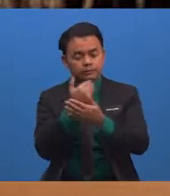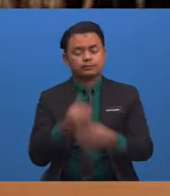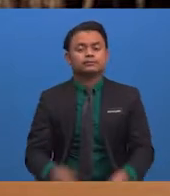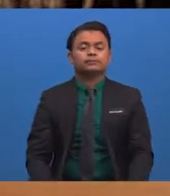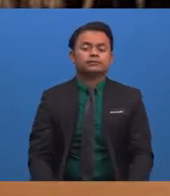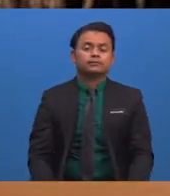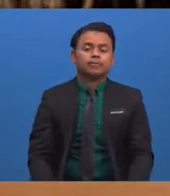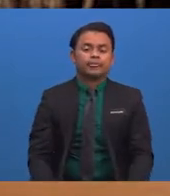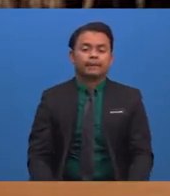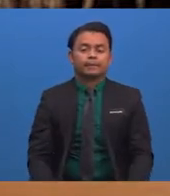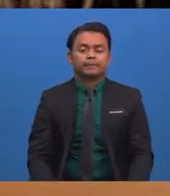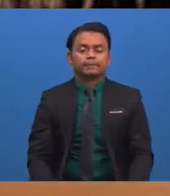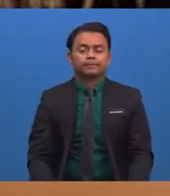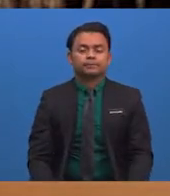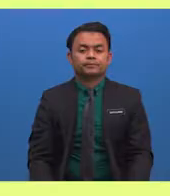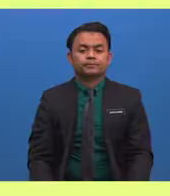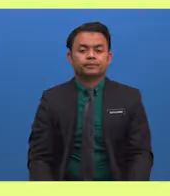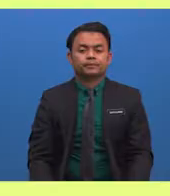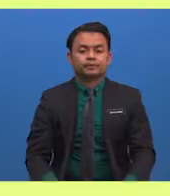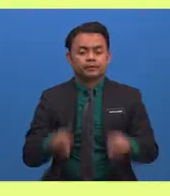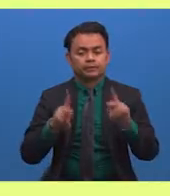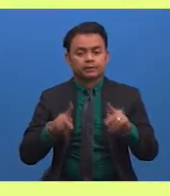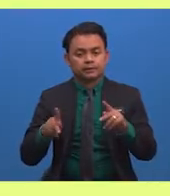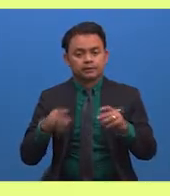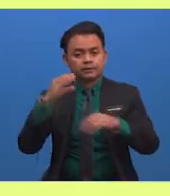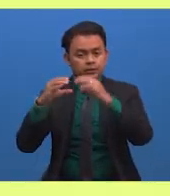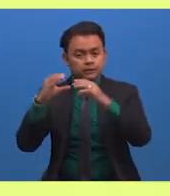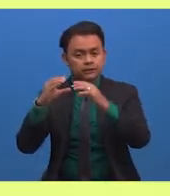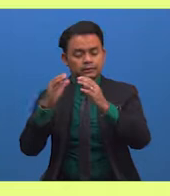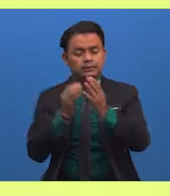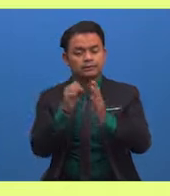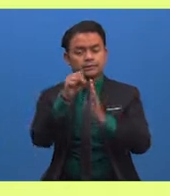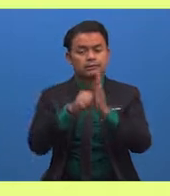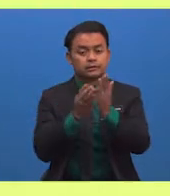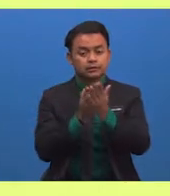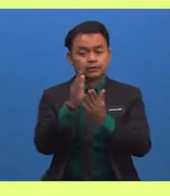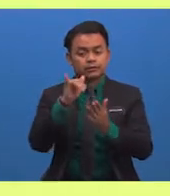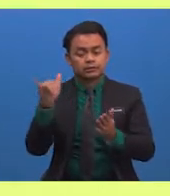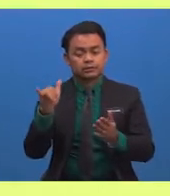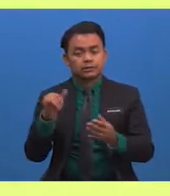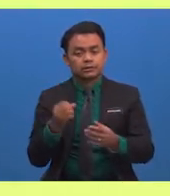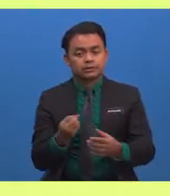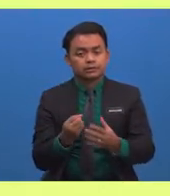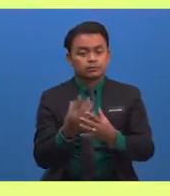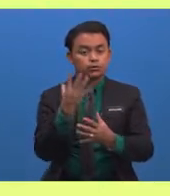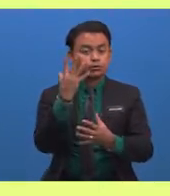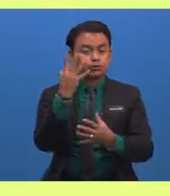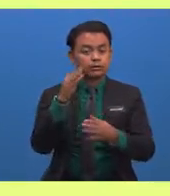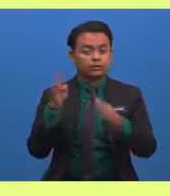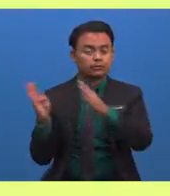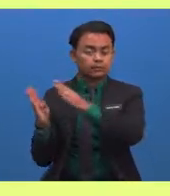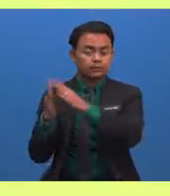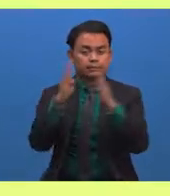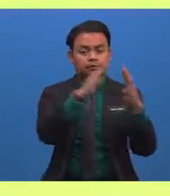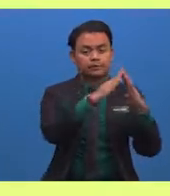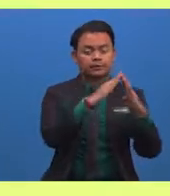Anak-anak yang dikasihi sekalian, ciri seterusnya ialah kemunculan bandar-bandar sebagai pusat